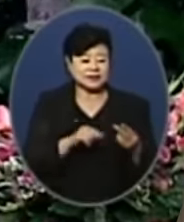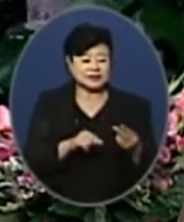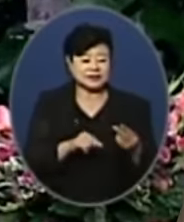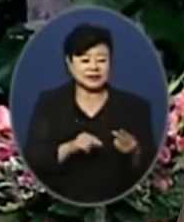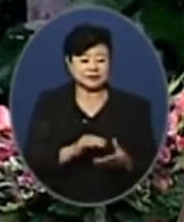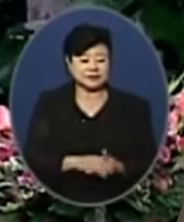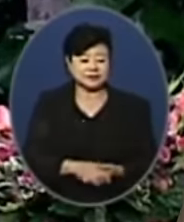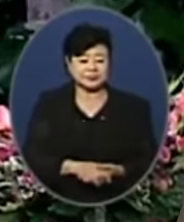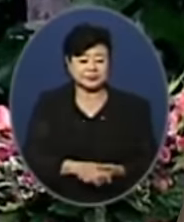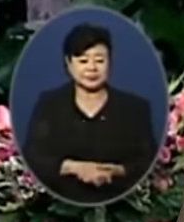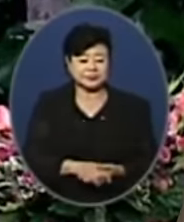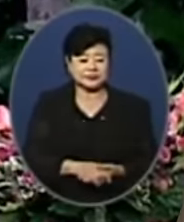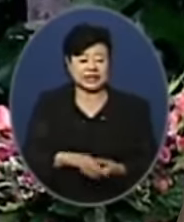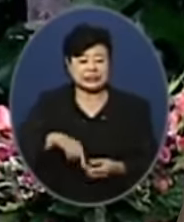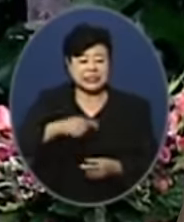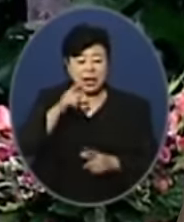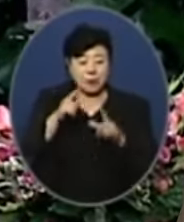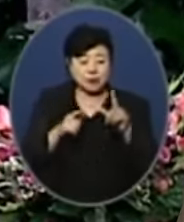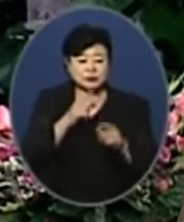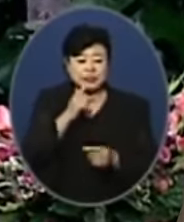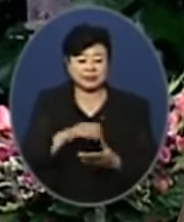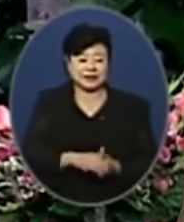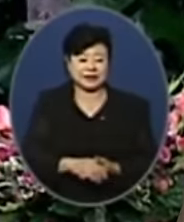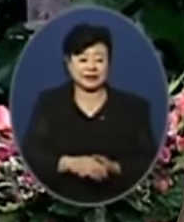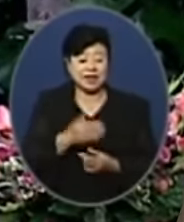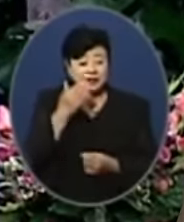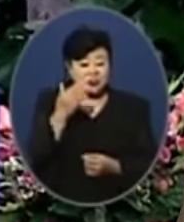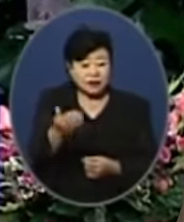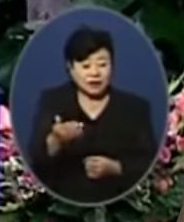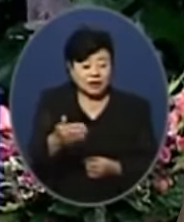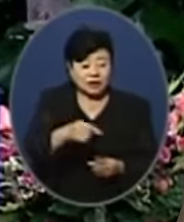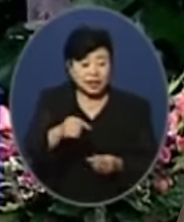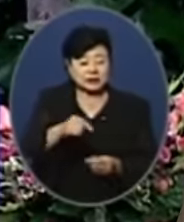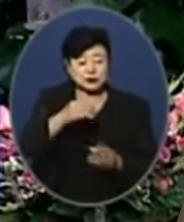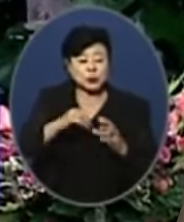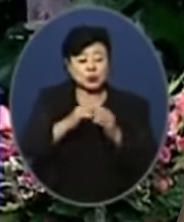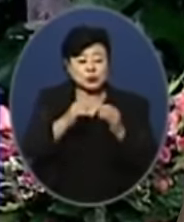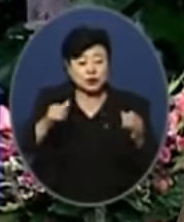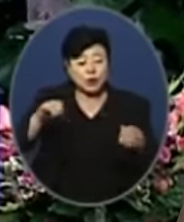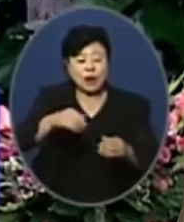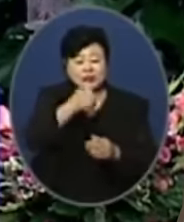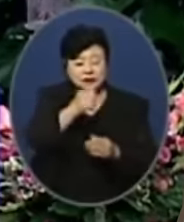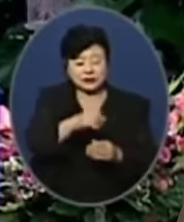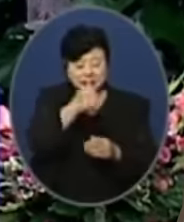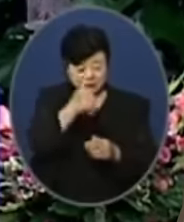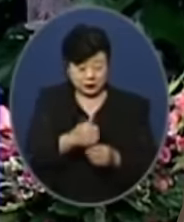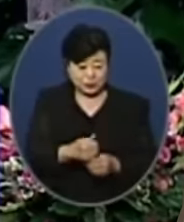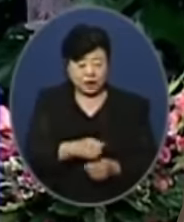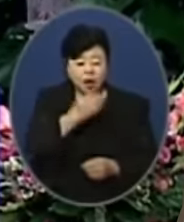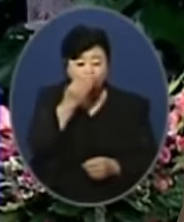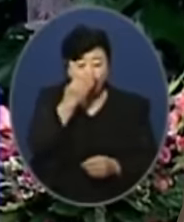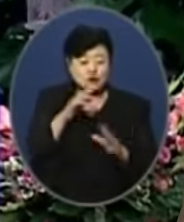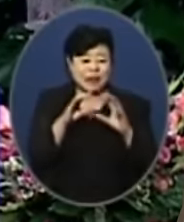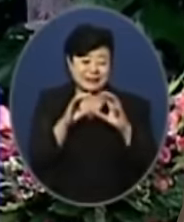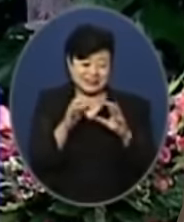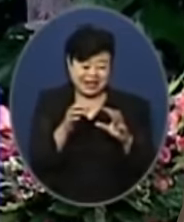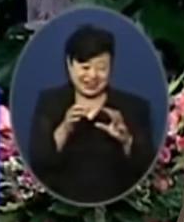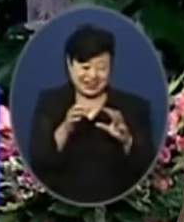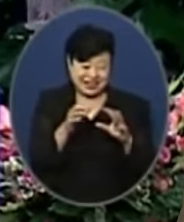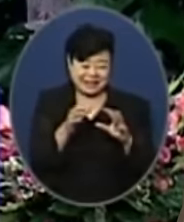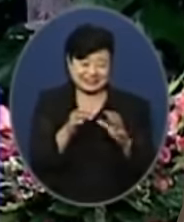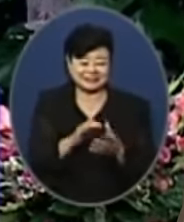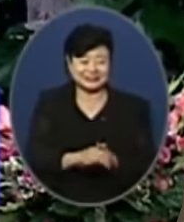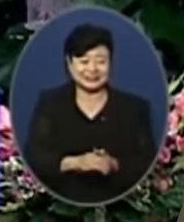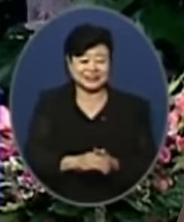우리 자화상을 이렇게 말하고 있는 것입니다. 너희는 택하신 족속이요 왕 같은 제사장들이요 거룩한